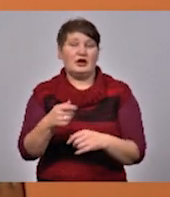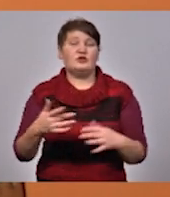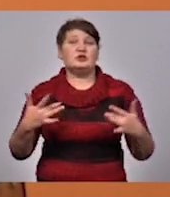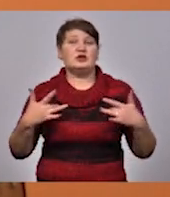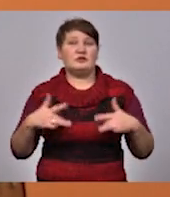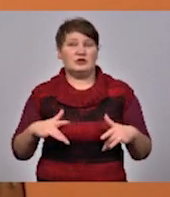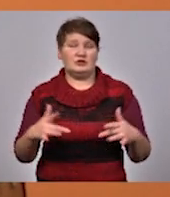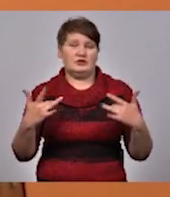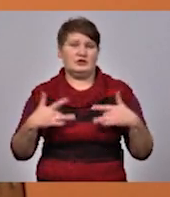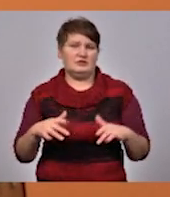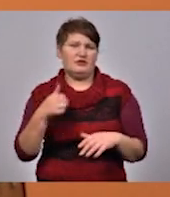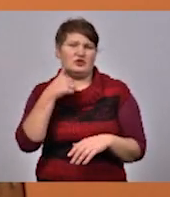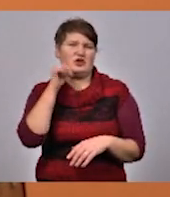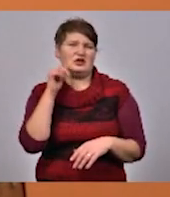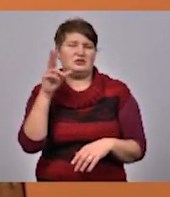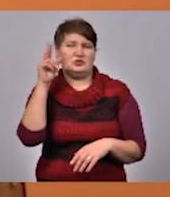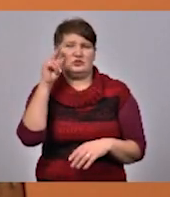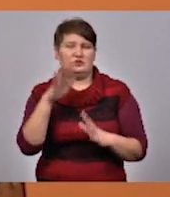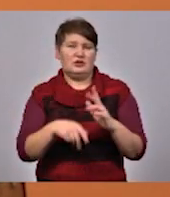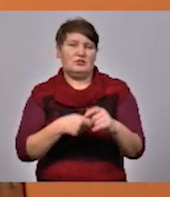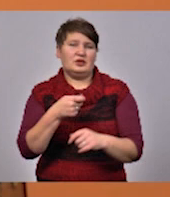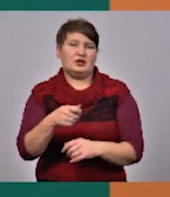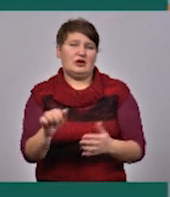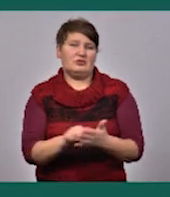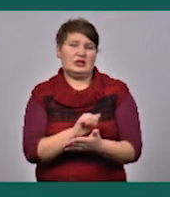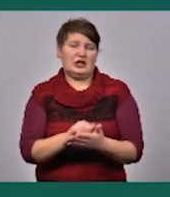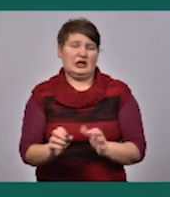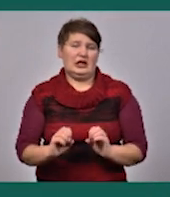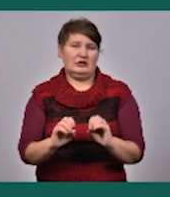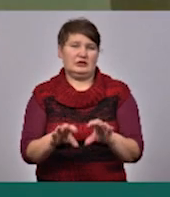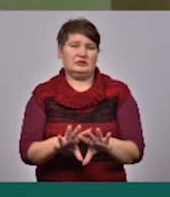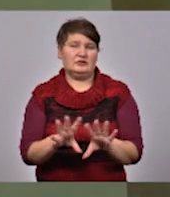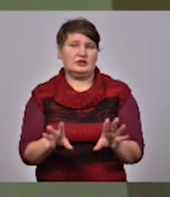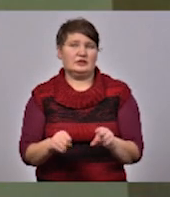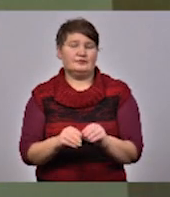звільнення, звільнився вчорашнім числом, передав матеріальні здібності.